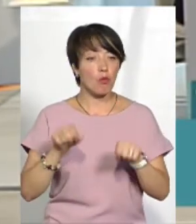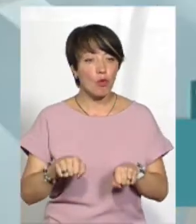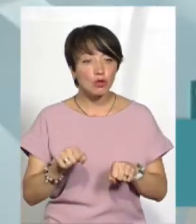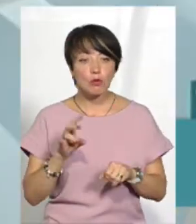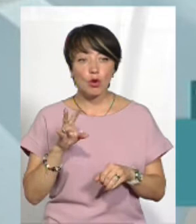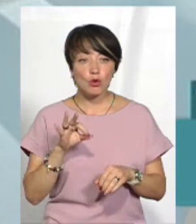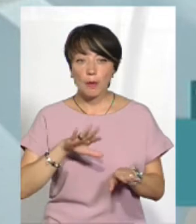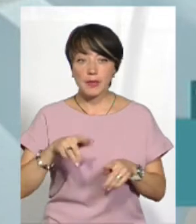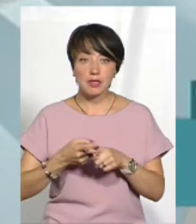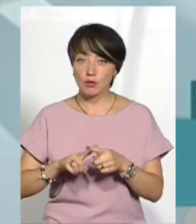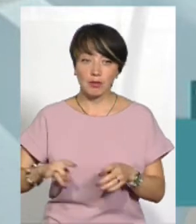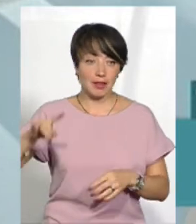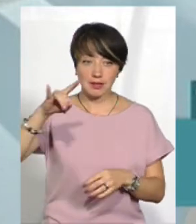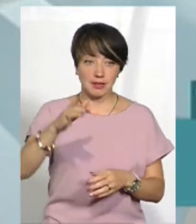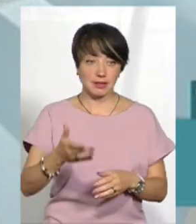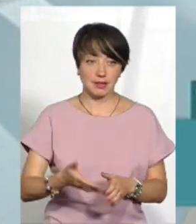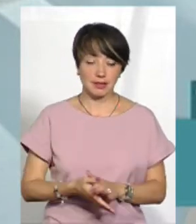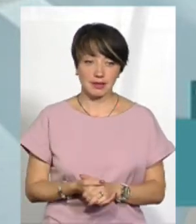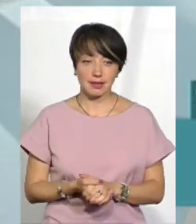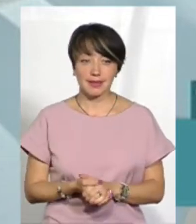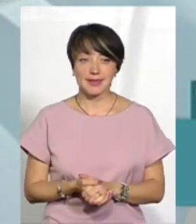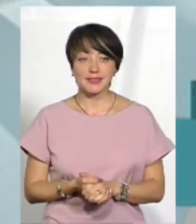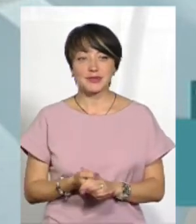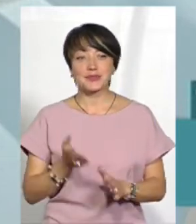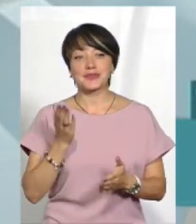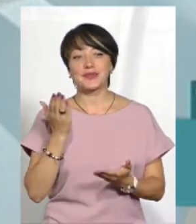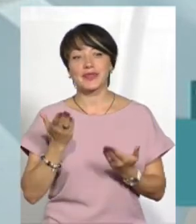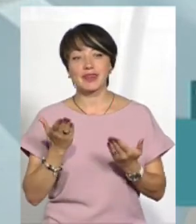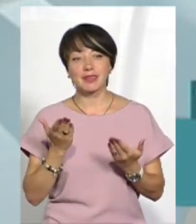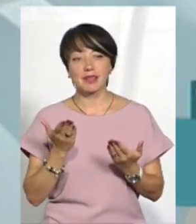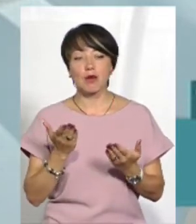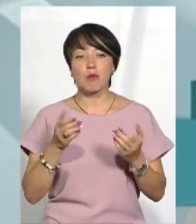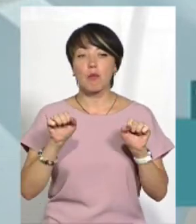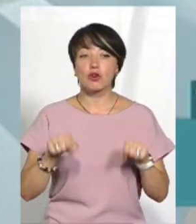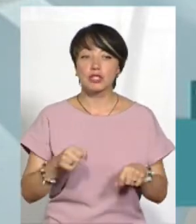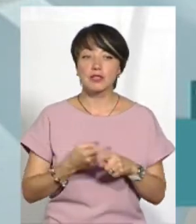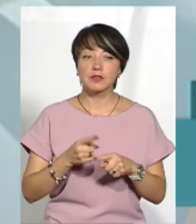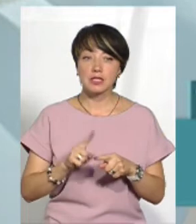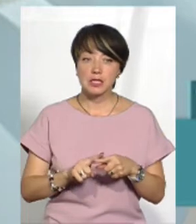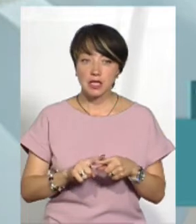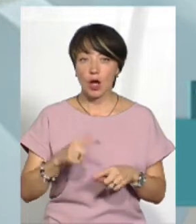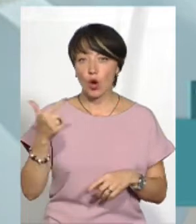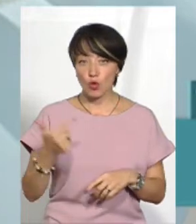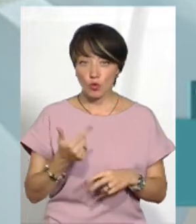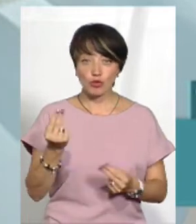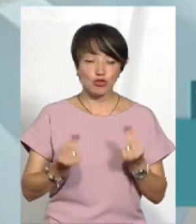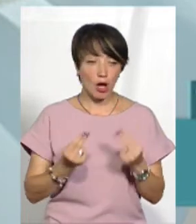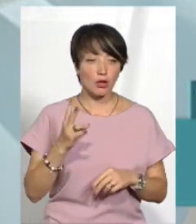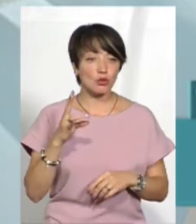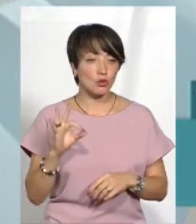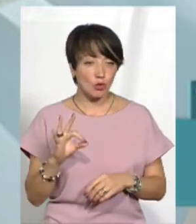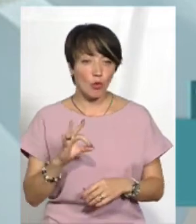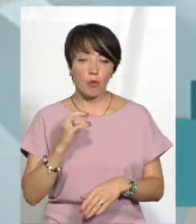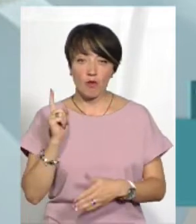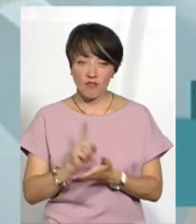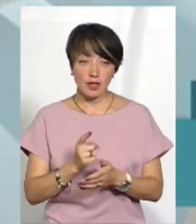можемо, але він після цього не взлетить. Тому, якби, можливо, це є і грубий жарт, але ми повинні